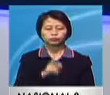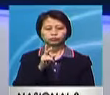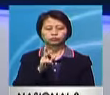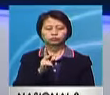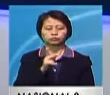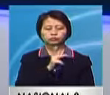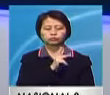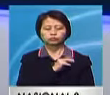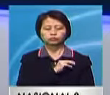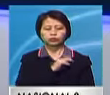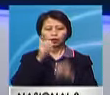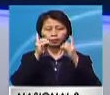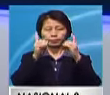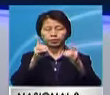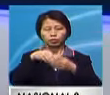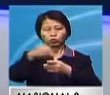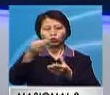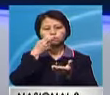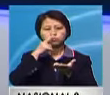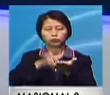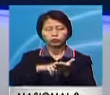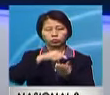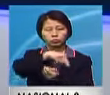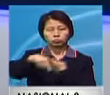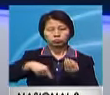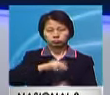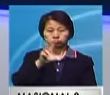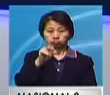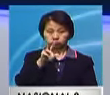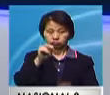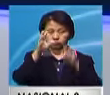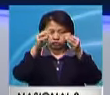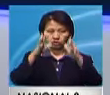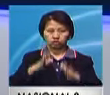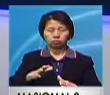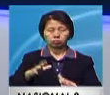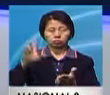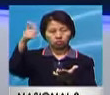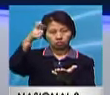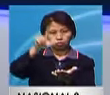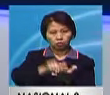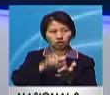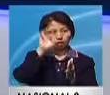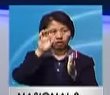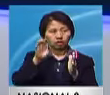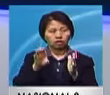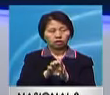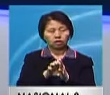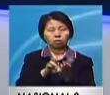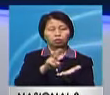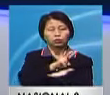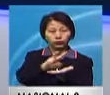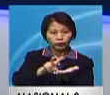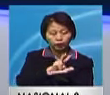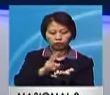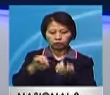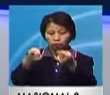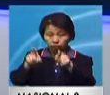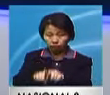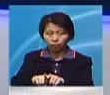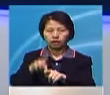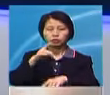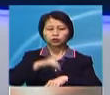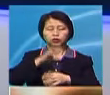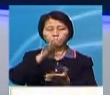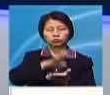Kementerian Pendidikan akan mengeluarkan pekeliling melarang semua guru muat naik gambar atau klip video sesuatu insiden yang berlaku